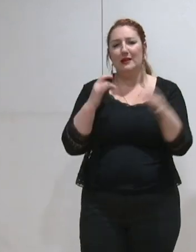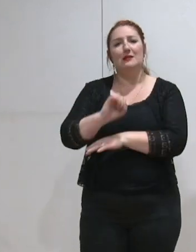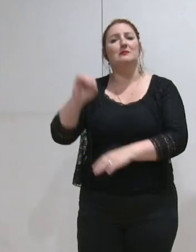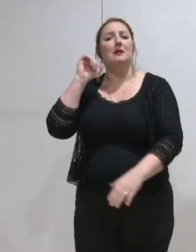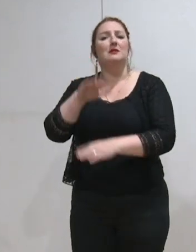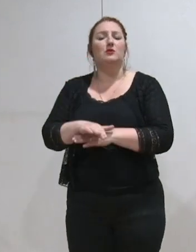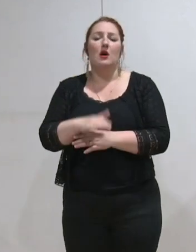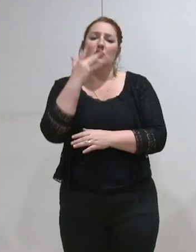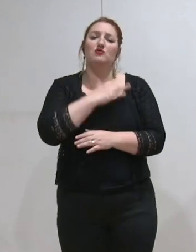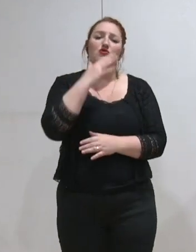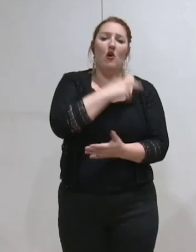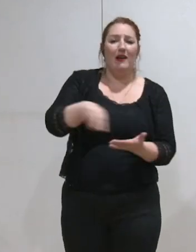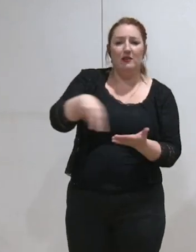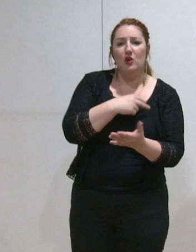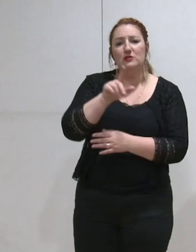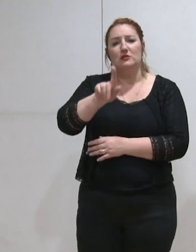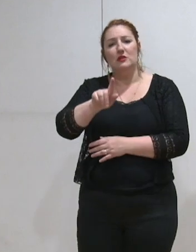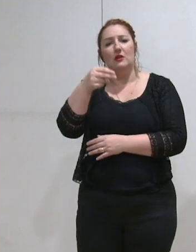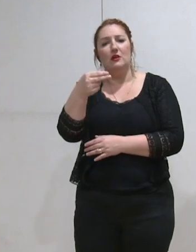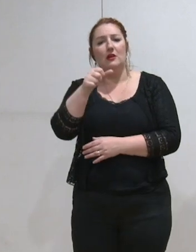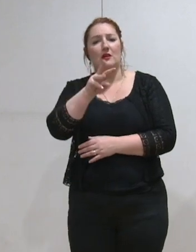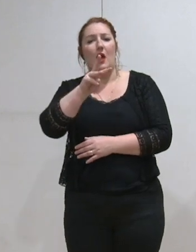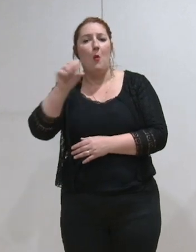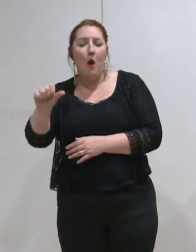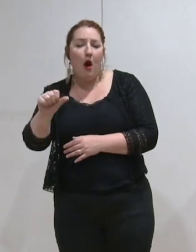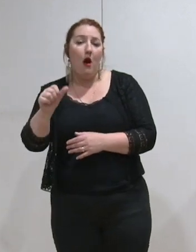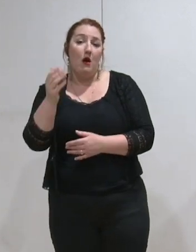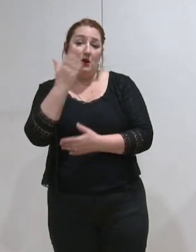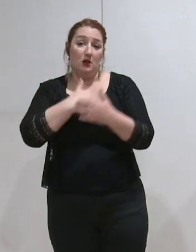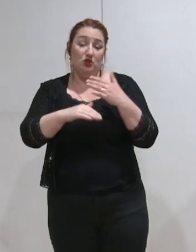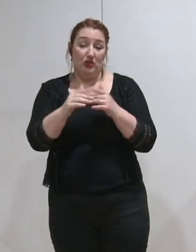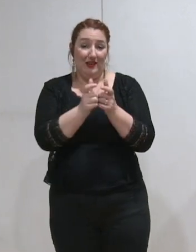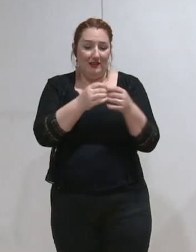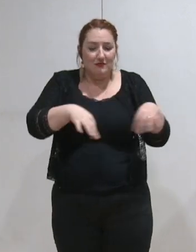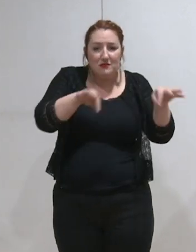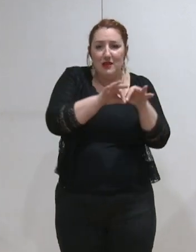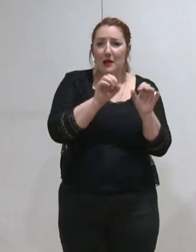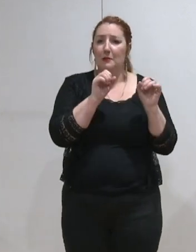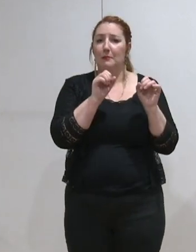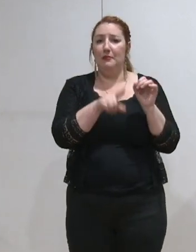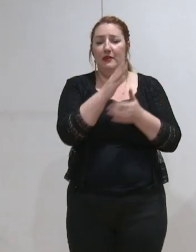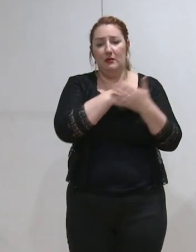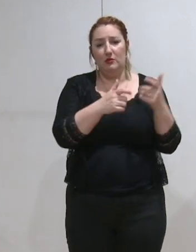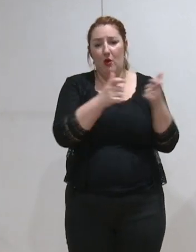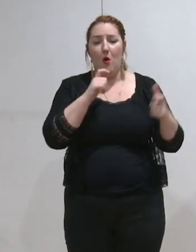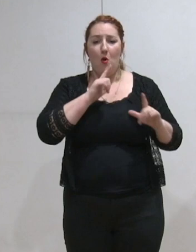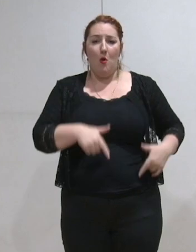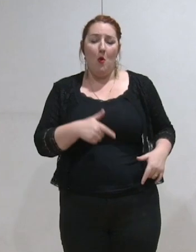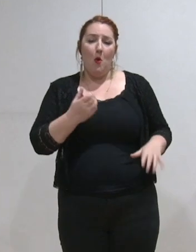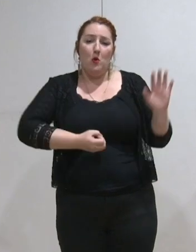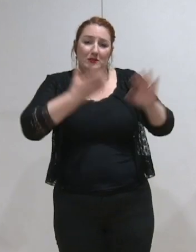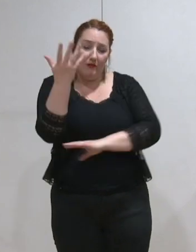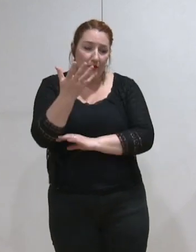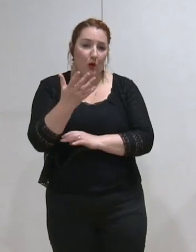champs Gnawa s'est tenu lui à la salle Steckel au Conservatoire avec les femmes du quartier du village olympique qui ont ont travaillé avec